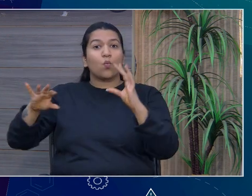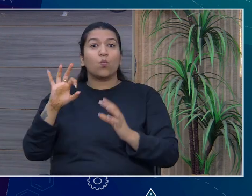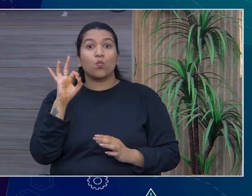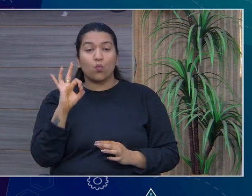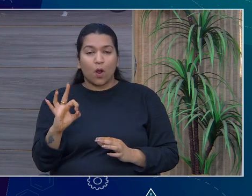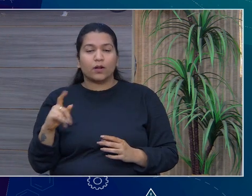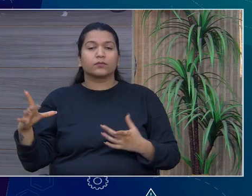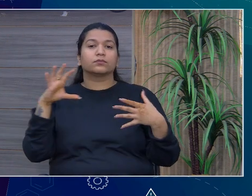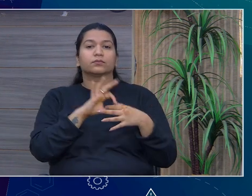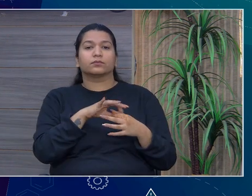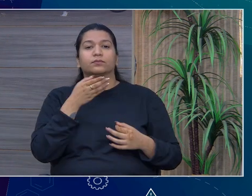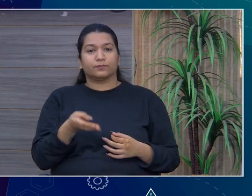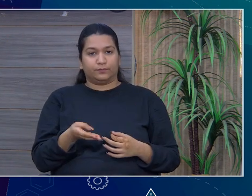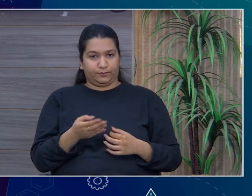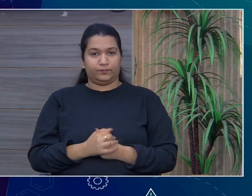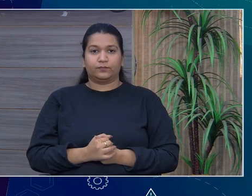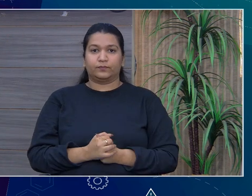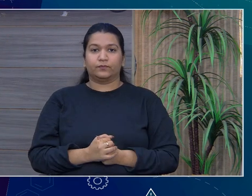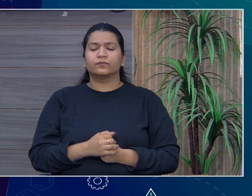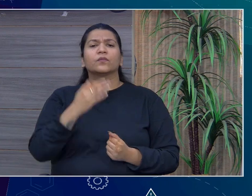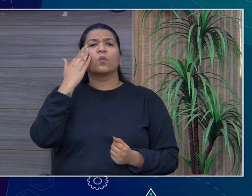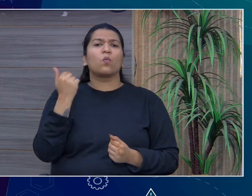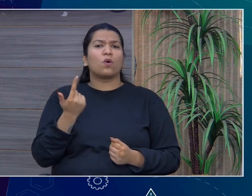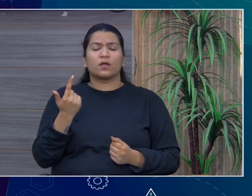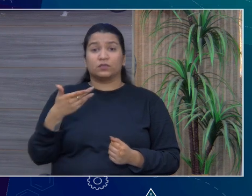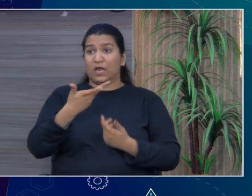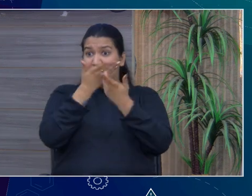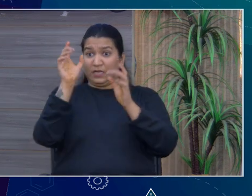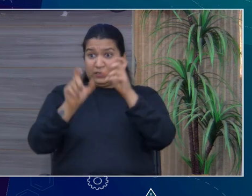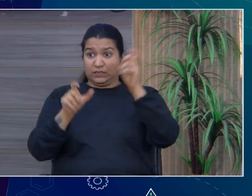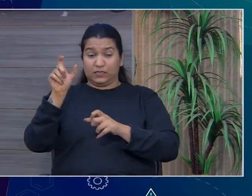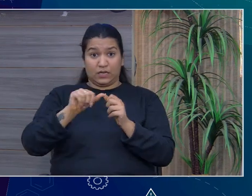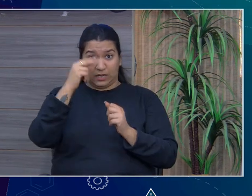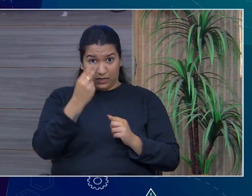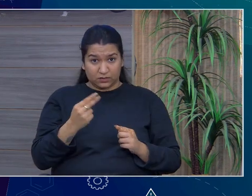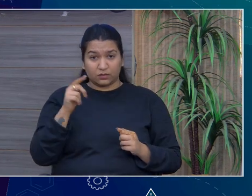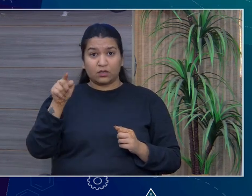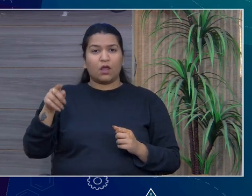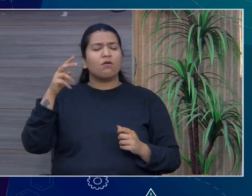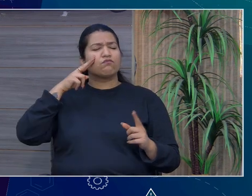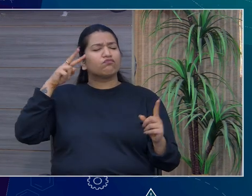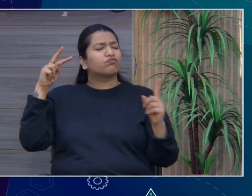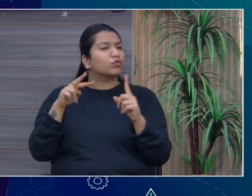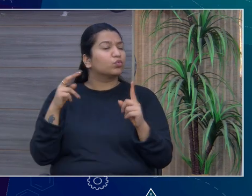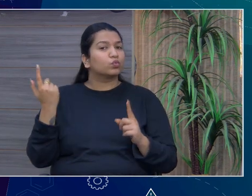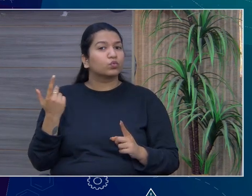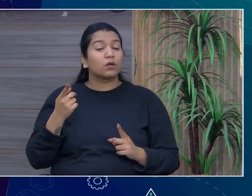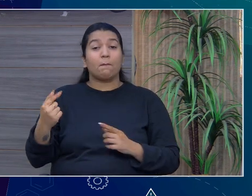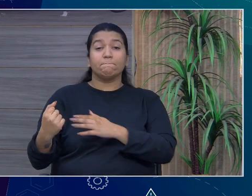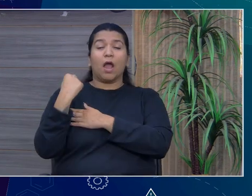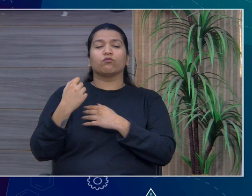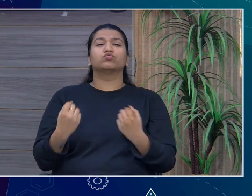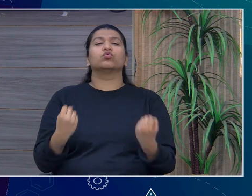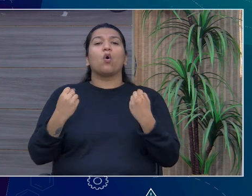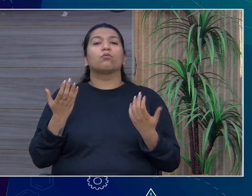हैं, उसको हम परसेप्शन कहते हैं। क्योंकि जो भी आर्टिस्ट होता है उसकी परसेप्शन की जो एक पावर होती है वो बहुत स्ट्रांग